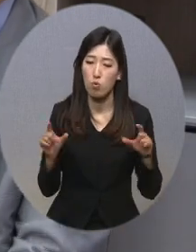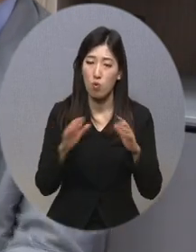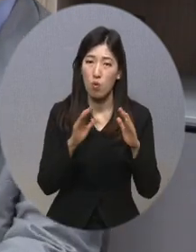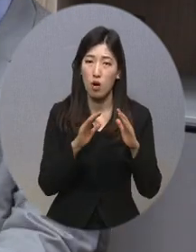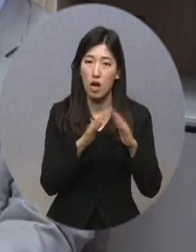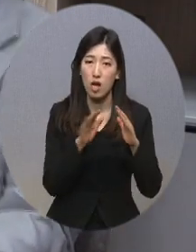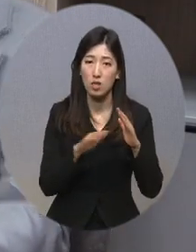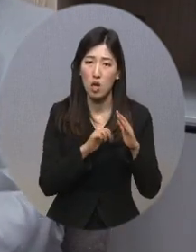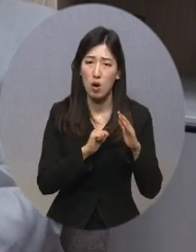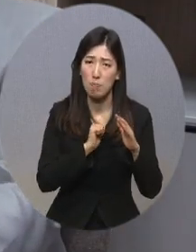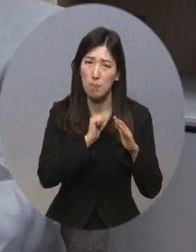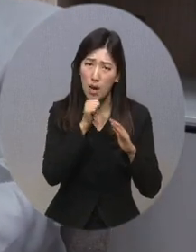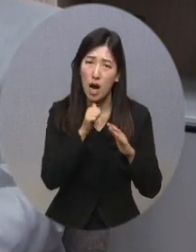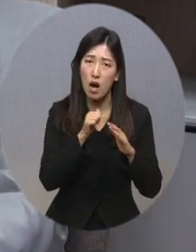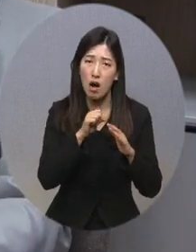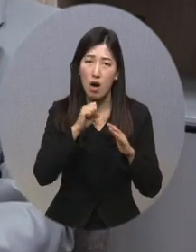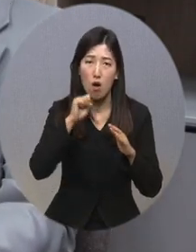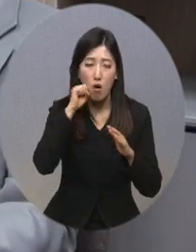참